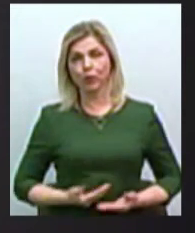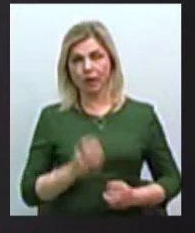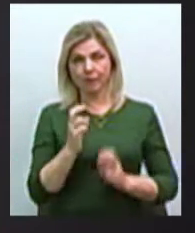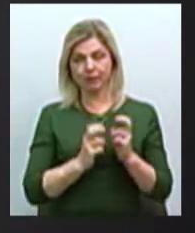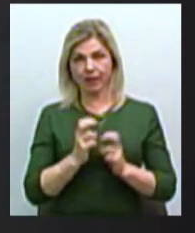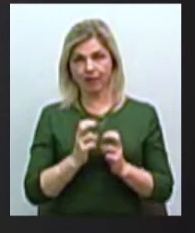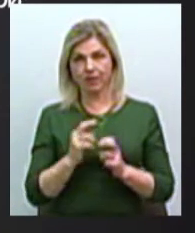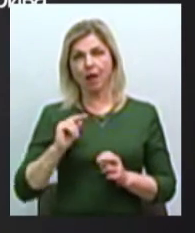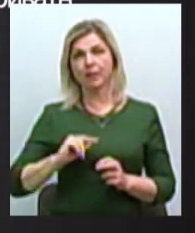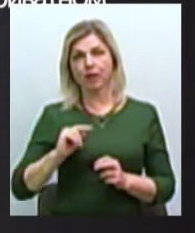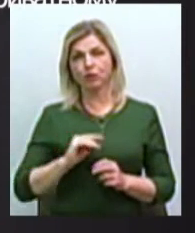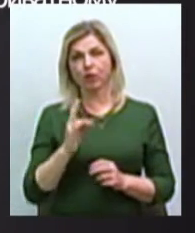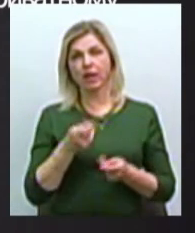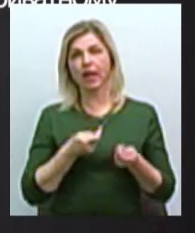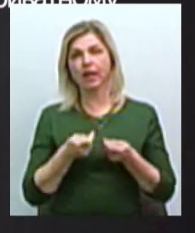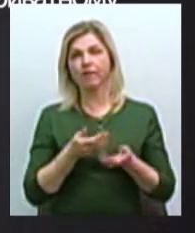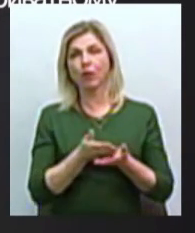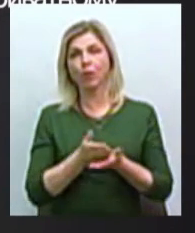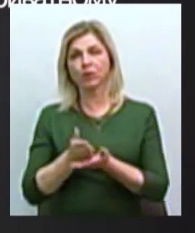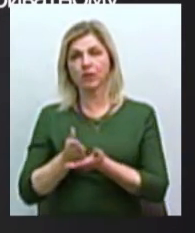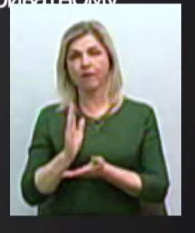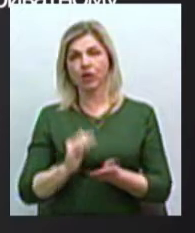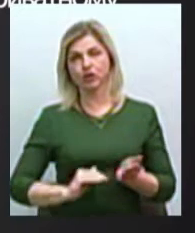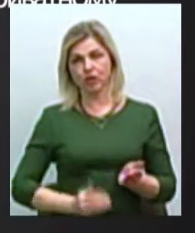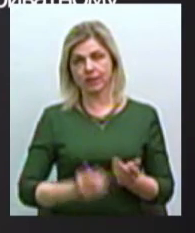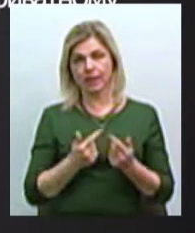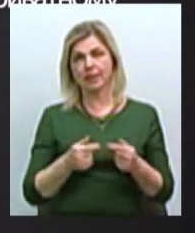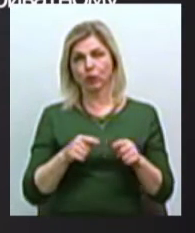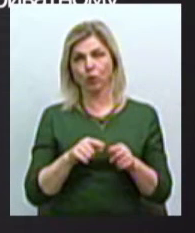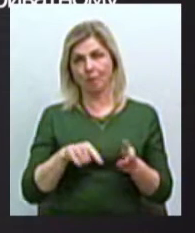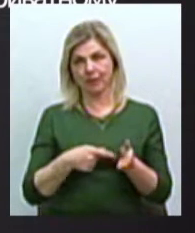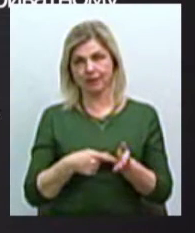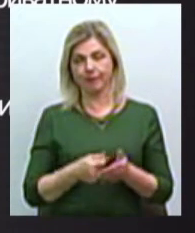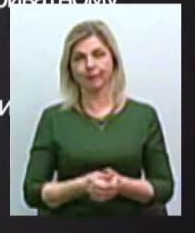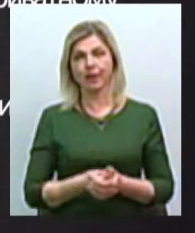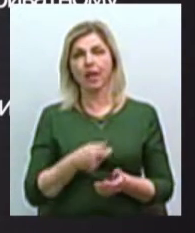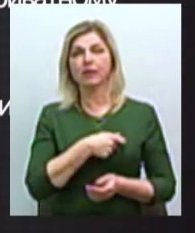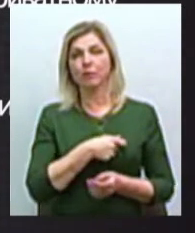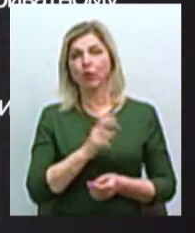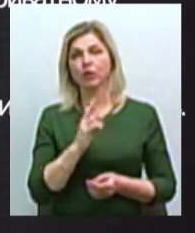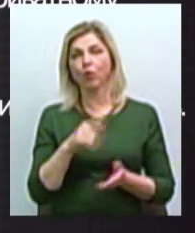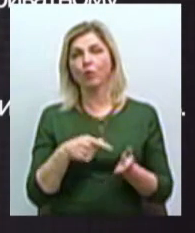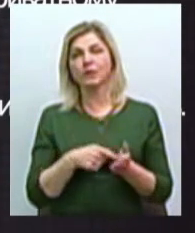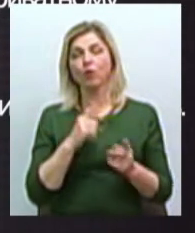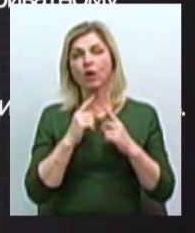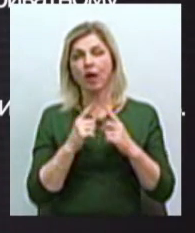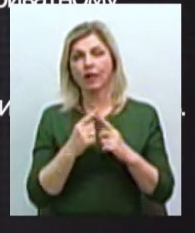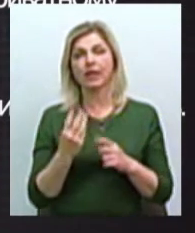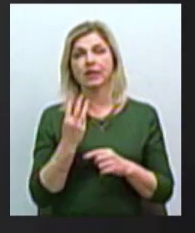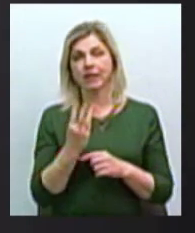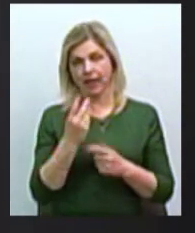підприємство. Працював на керівних посадах у приватному секторі міста. Депутат Миколаївської міської ради